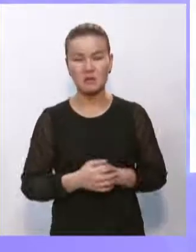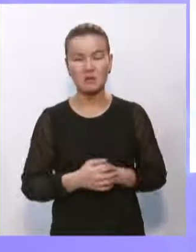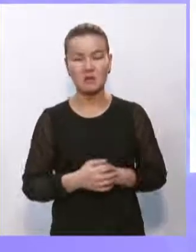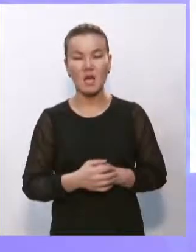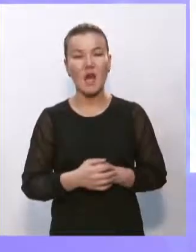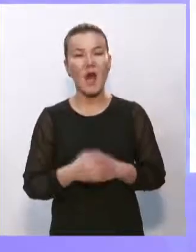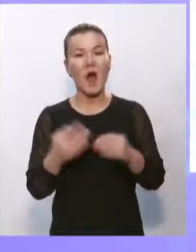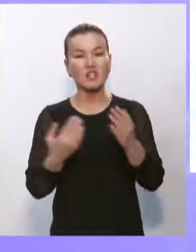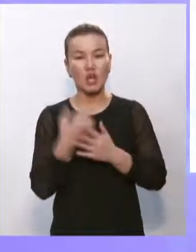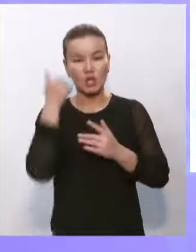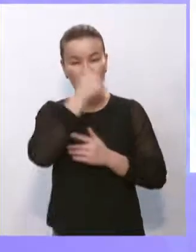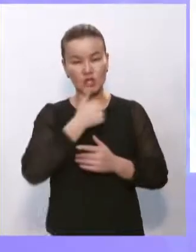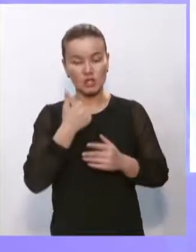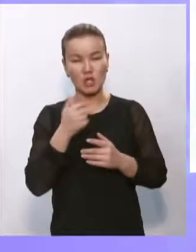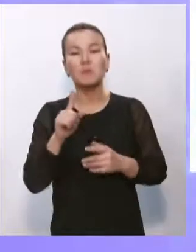Жаңы жылды эмне кылабыз?